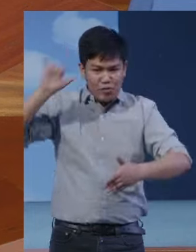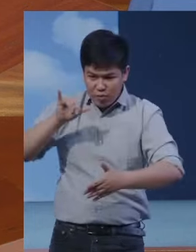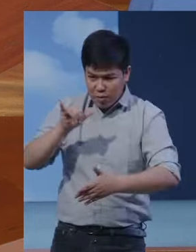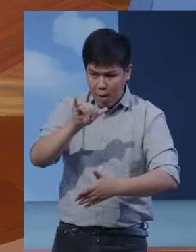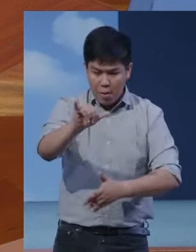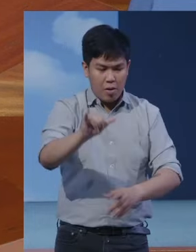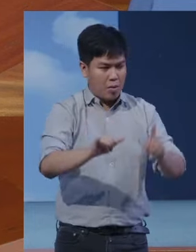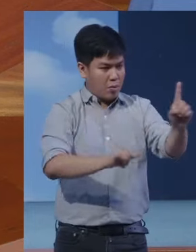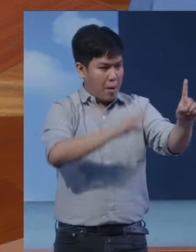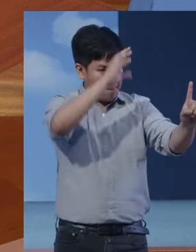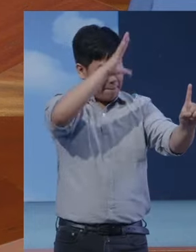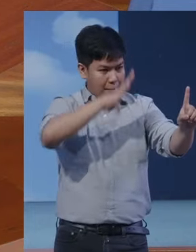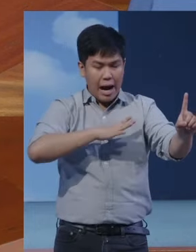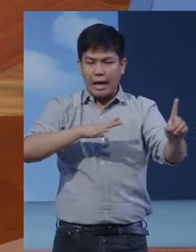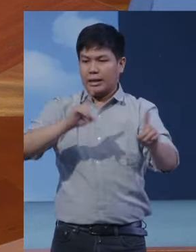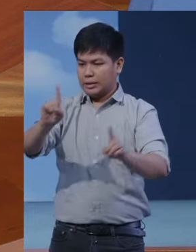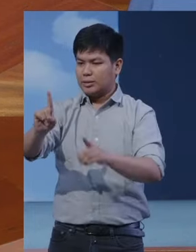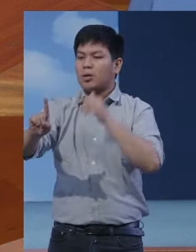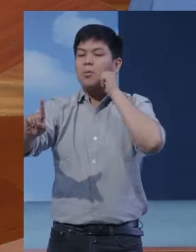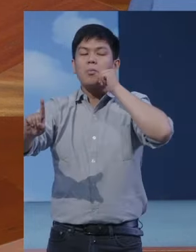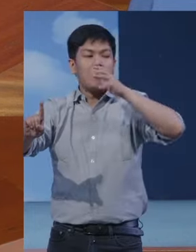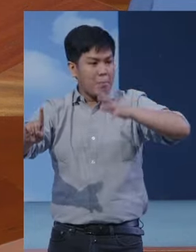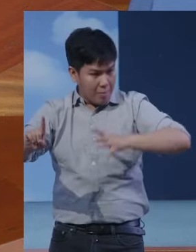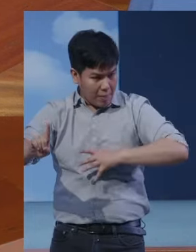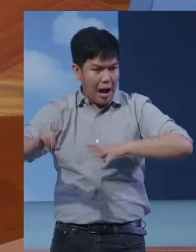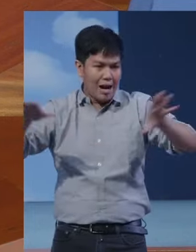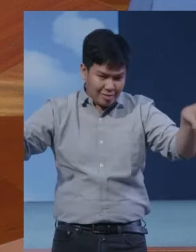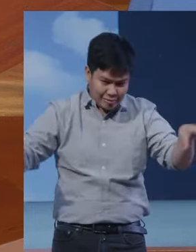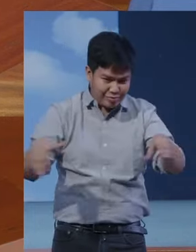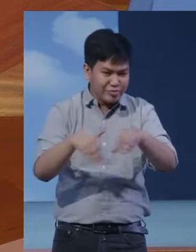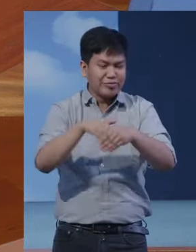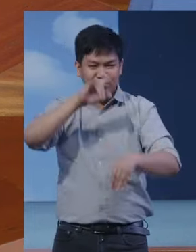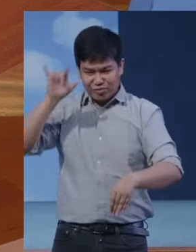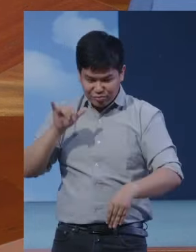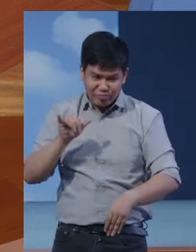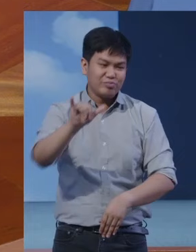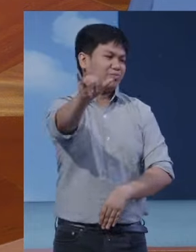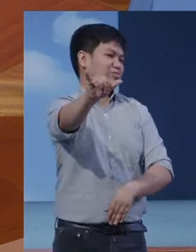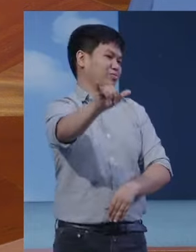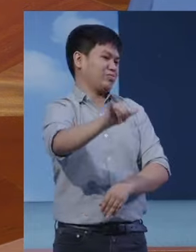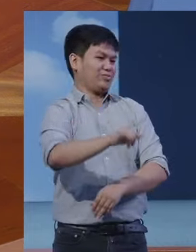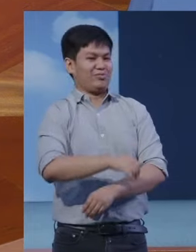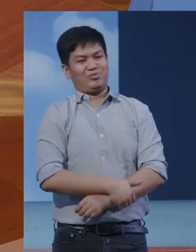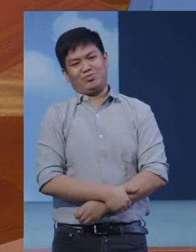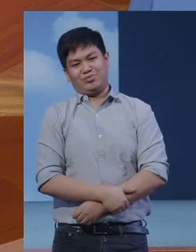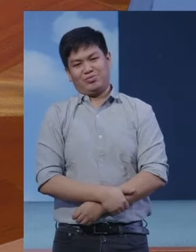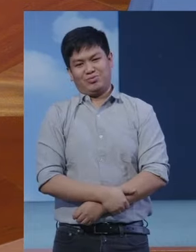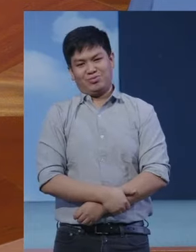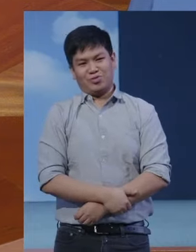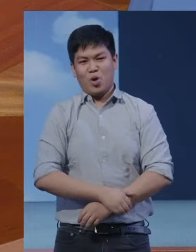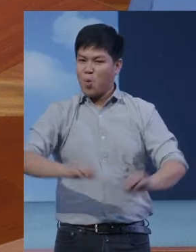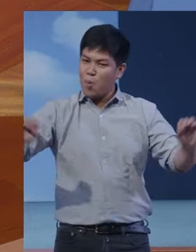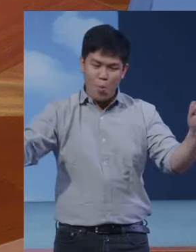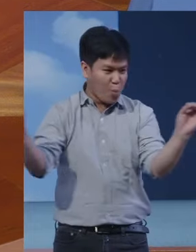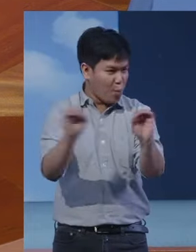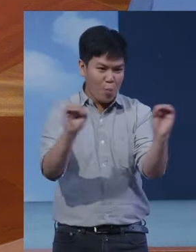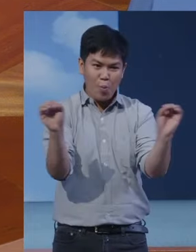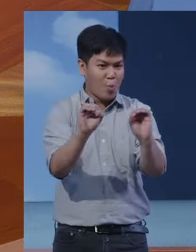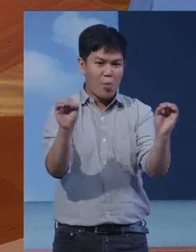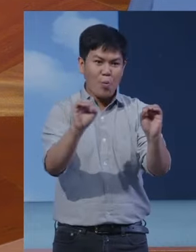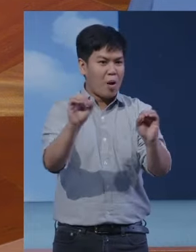man and a woman isang lalaki isang babae habang buhay walang